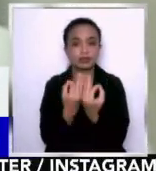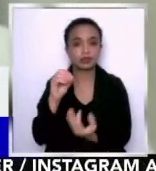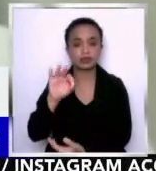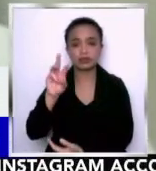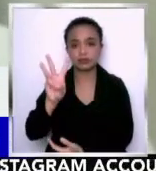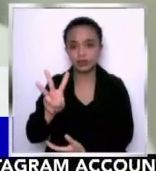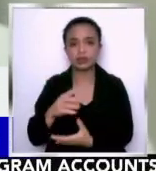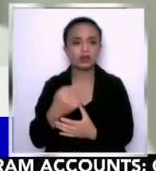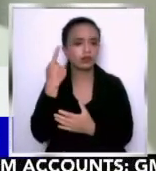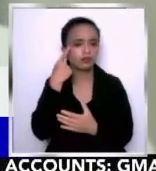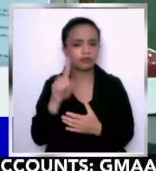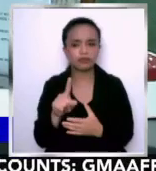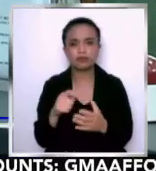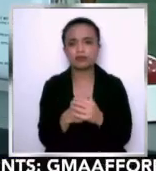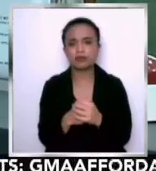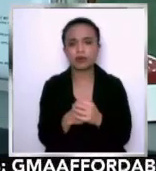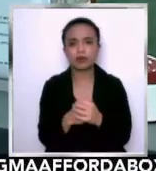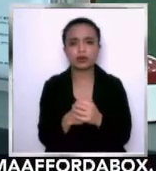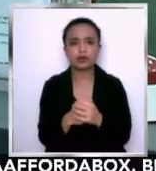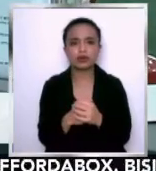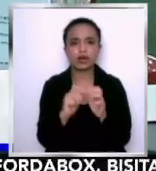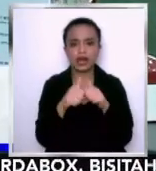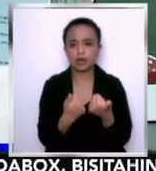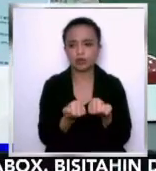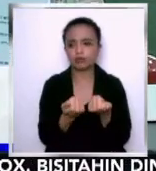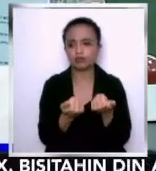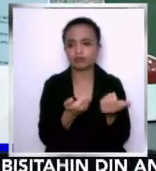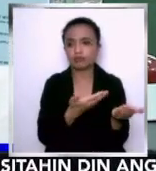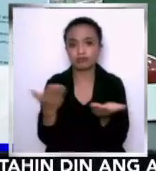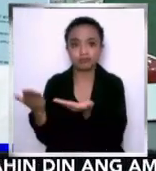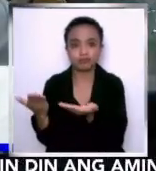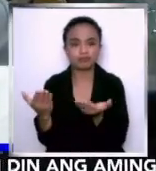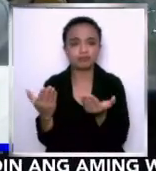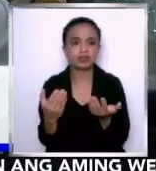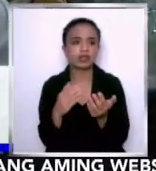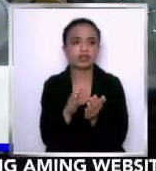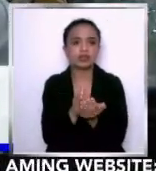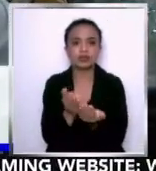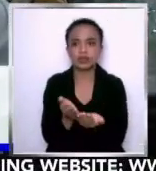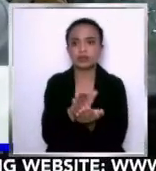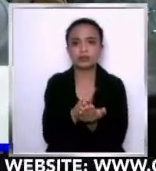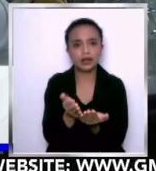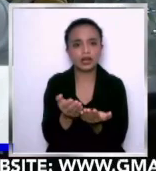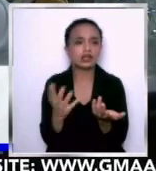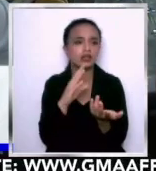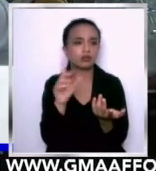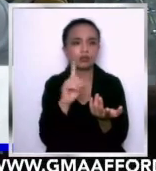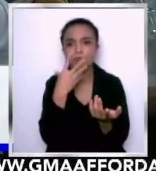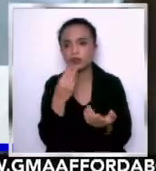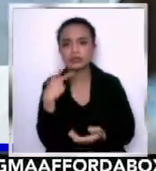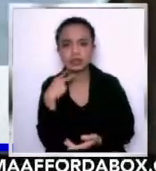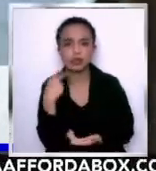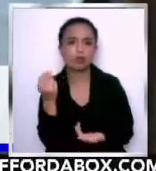sa shipment of remains, para sa repatriation of stranded and or